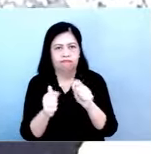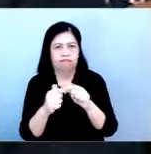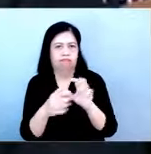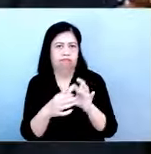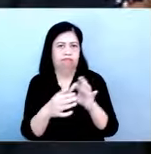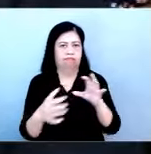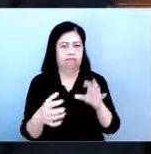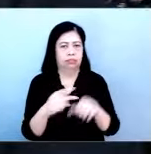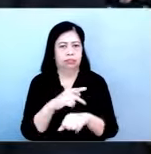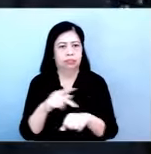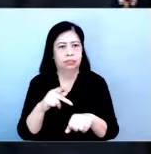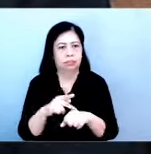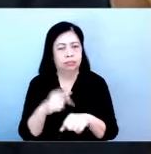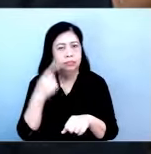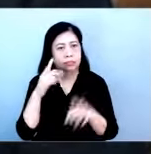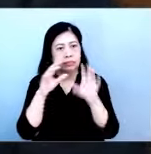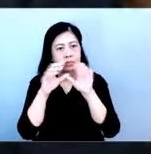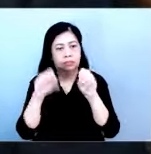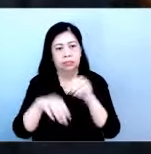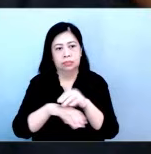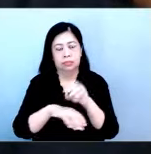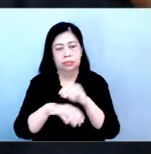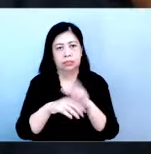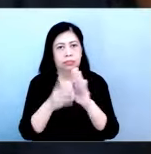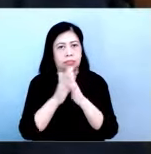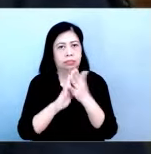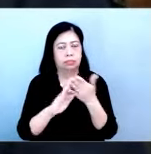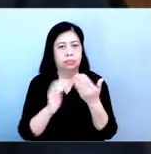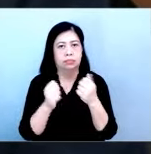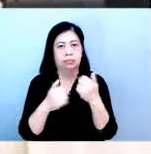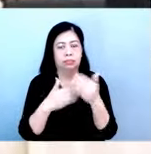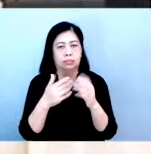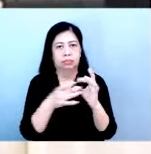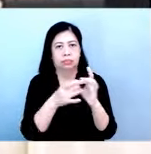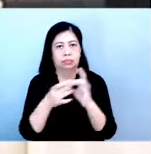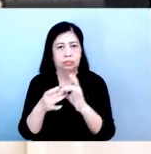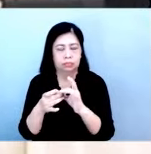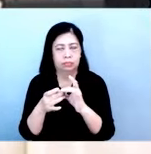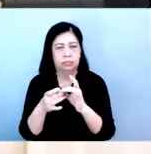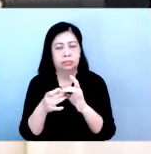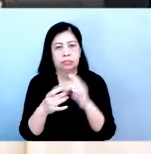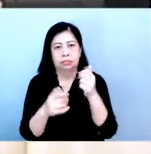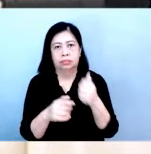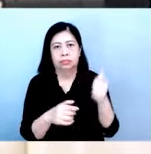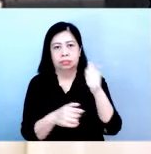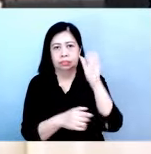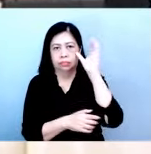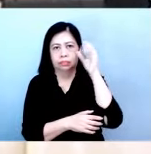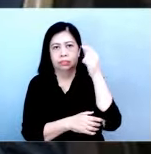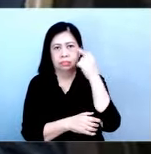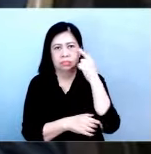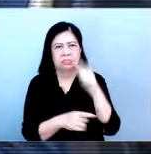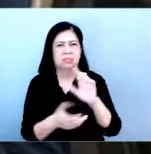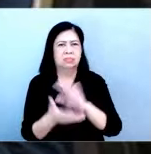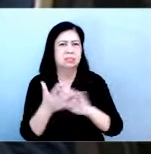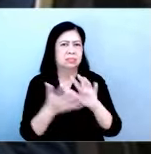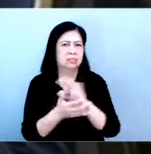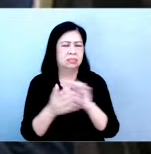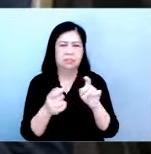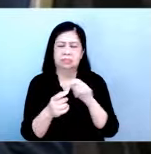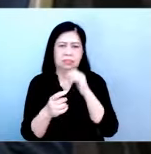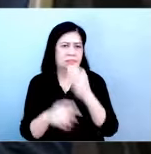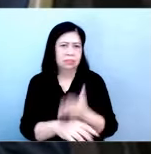Pilipinas. Para naman kay Presidential Advisor on Peace, Reconciliation and Unity, Secretary Carlito Galvez Jr., mauuwi sa gulo at hindi tayo uulad